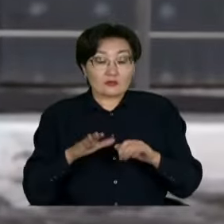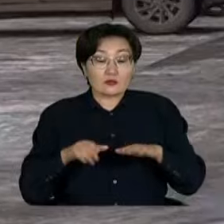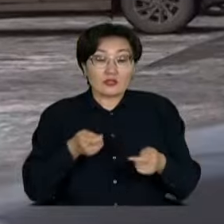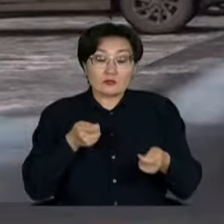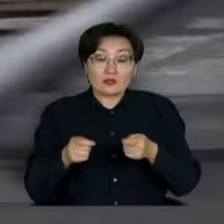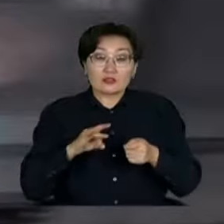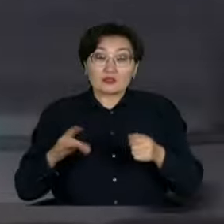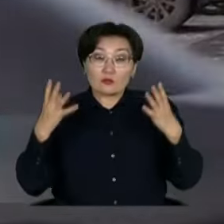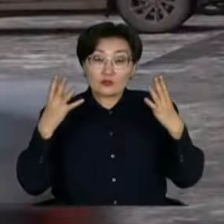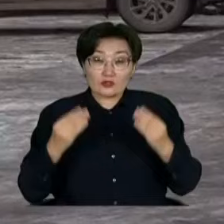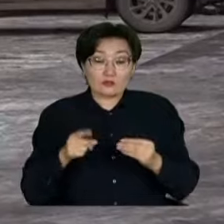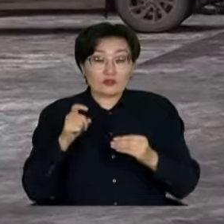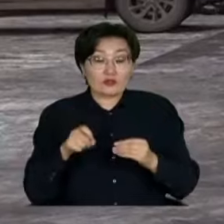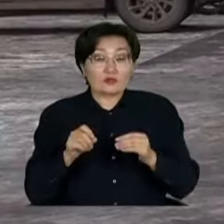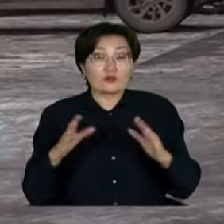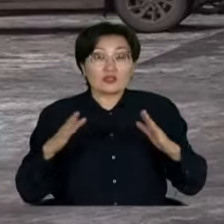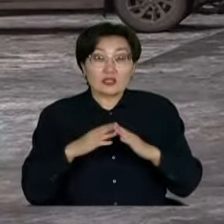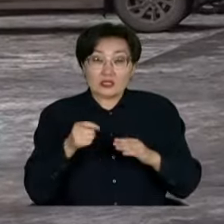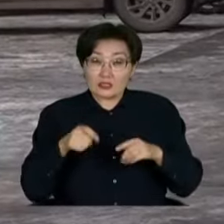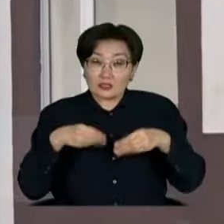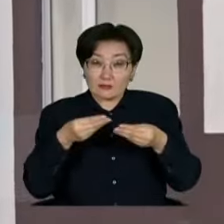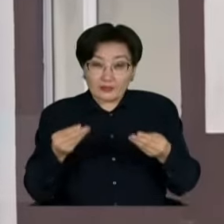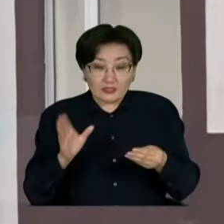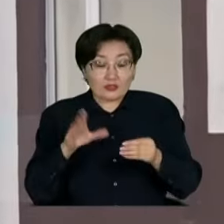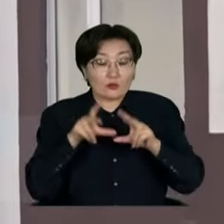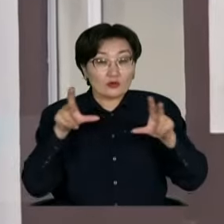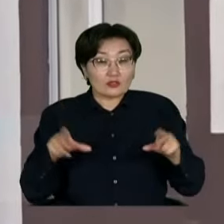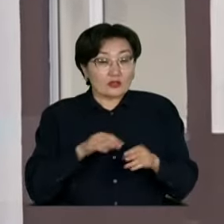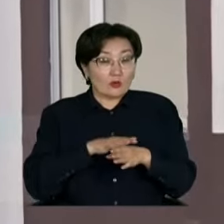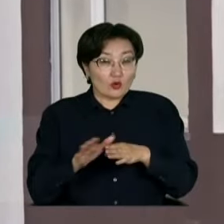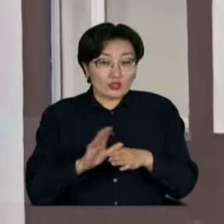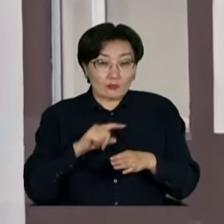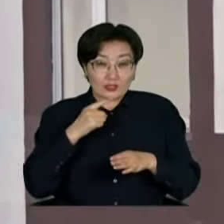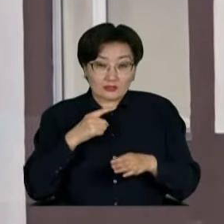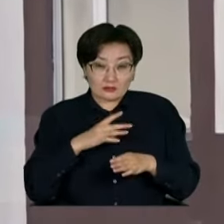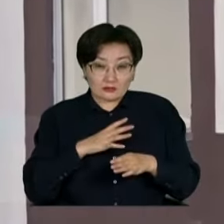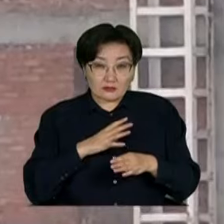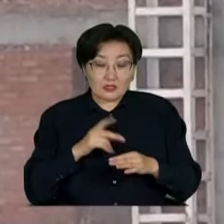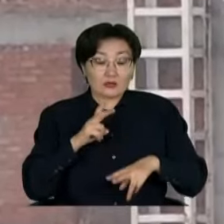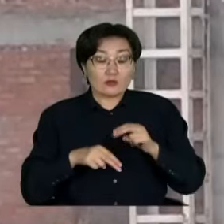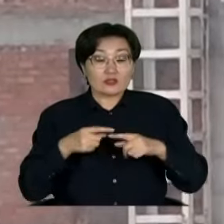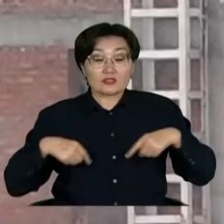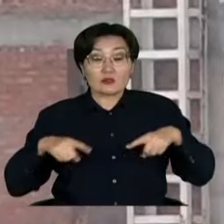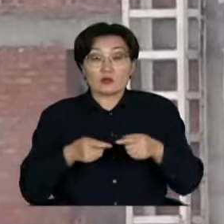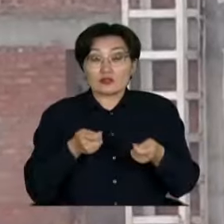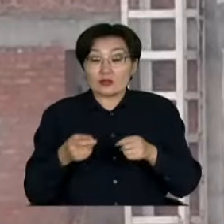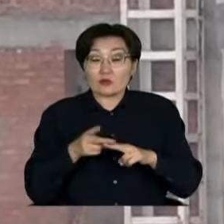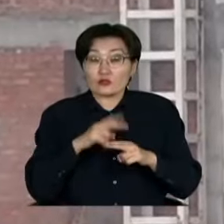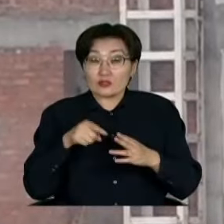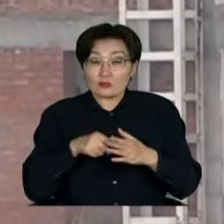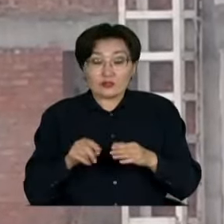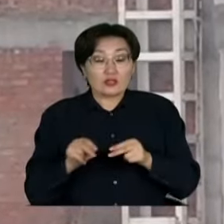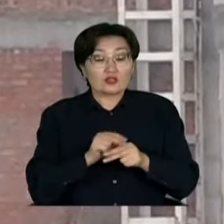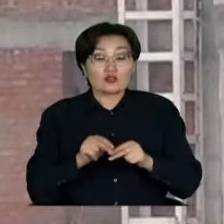республика күніне орай 100 үйдің кілті үлестіріледі деген уәдесін орындамағанын айтады. Ал құрылыс бөлімінің басшысы бұл мәселені